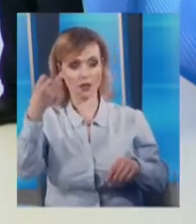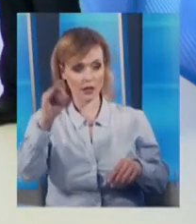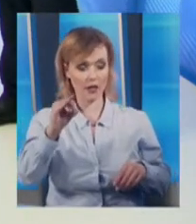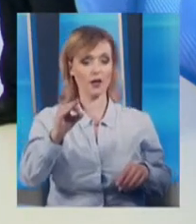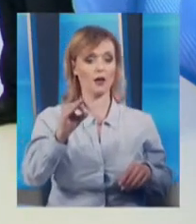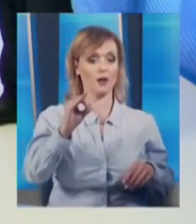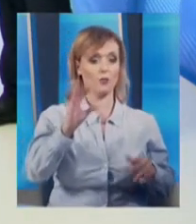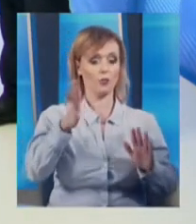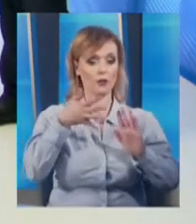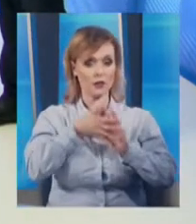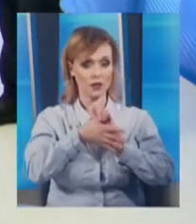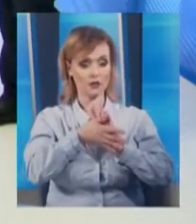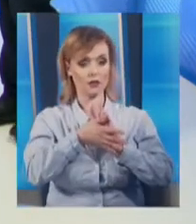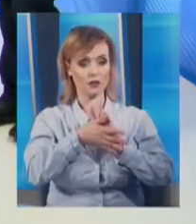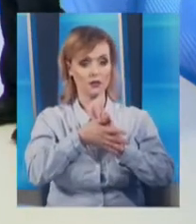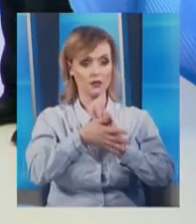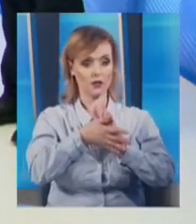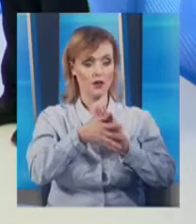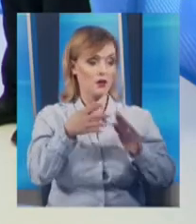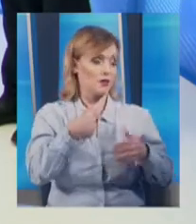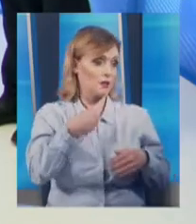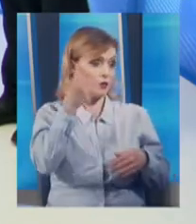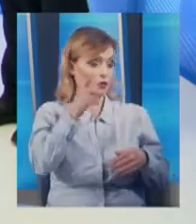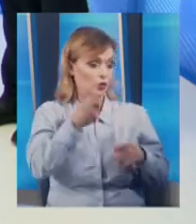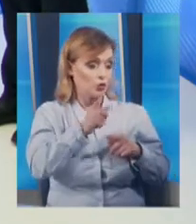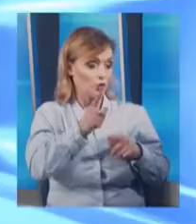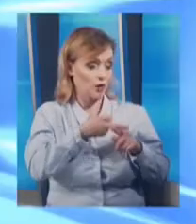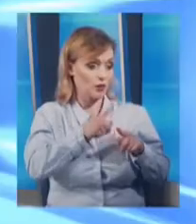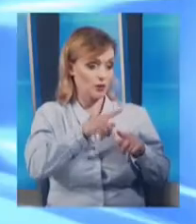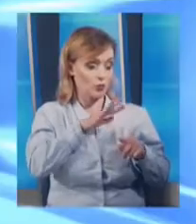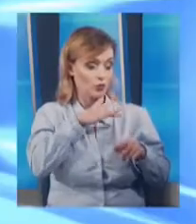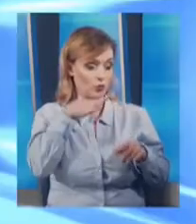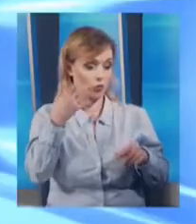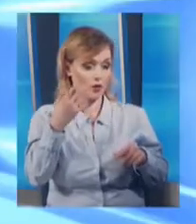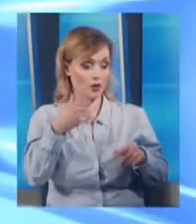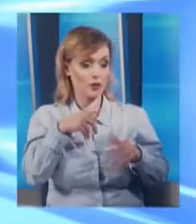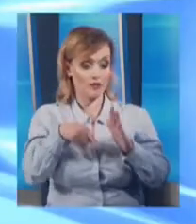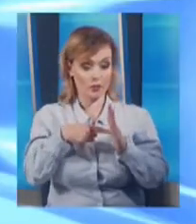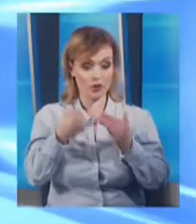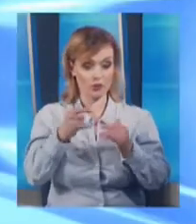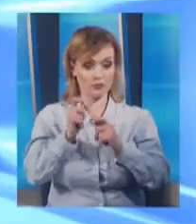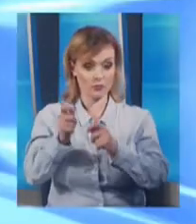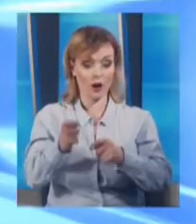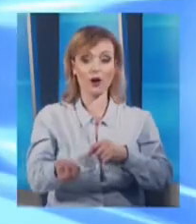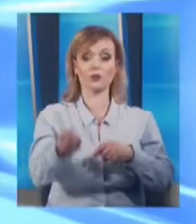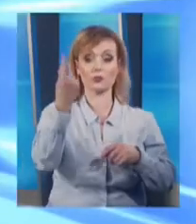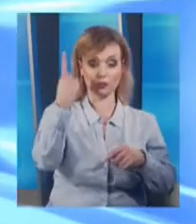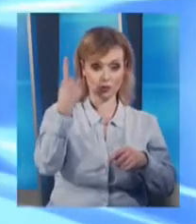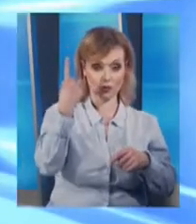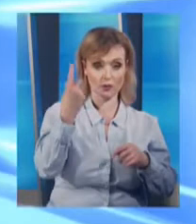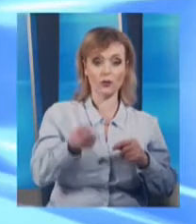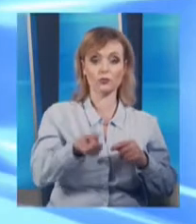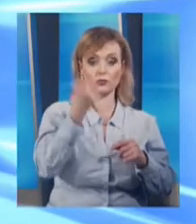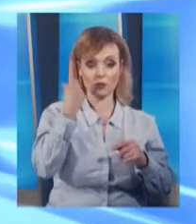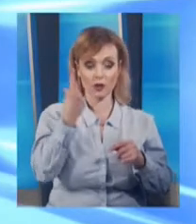PIB. Ideea este că este mult prea mult și întrebarea care se pune este